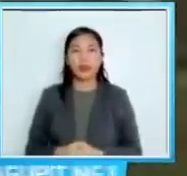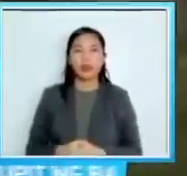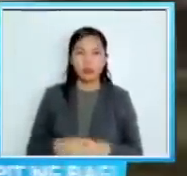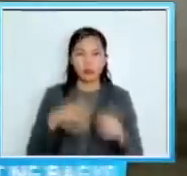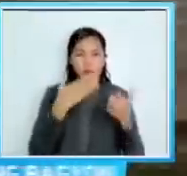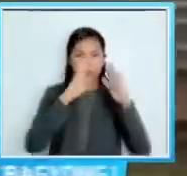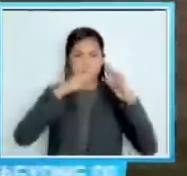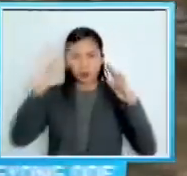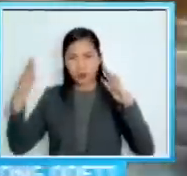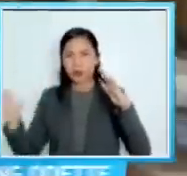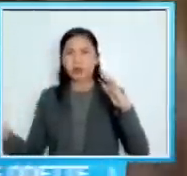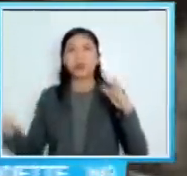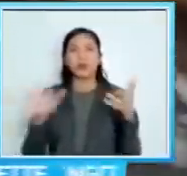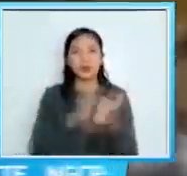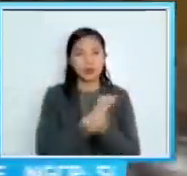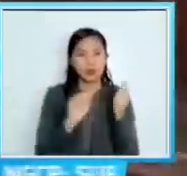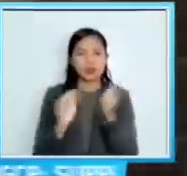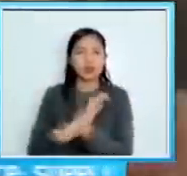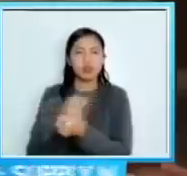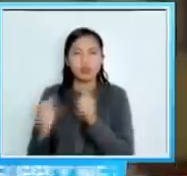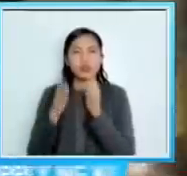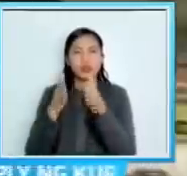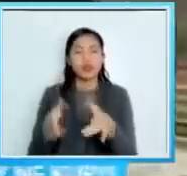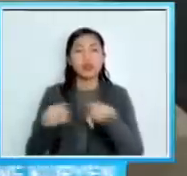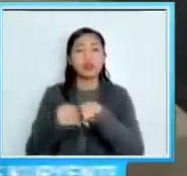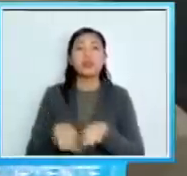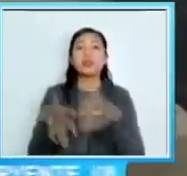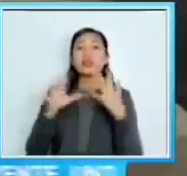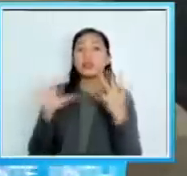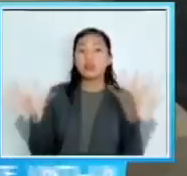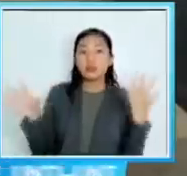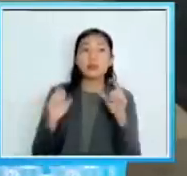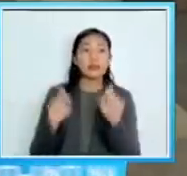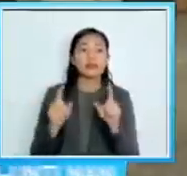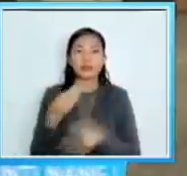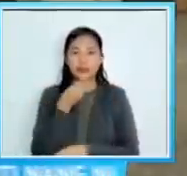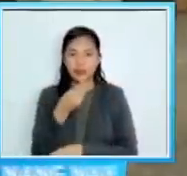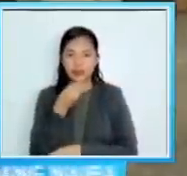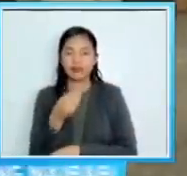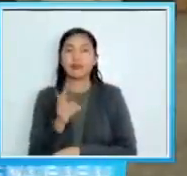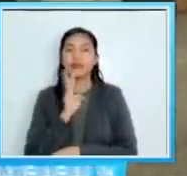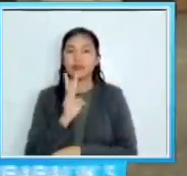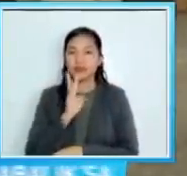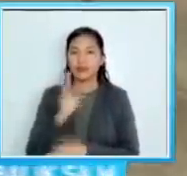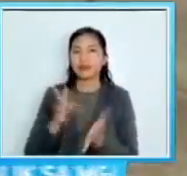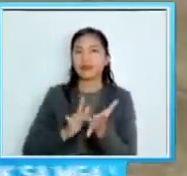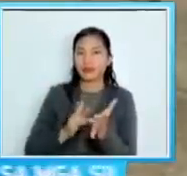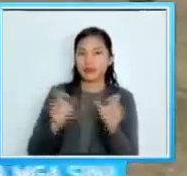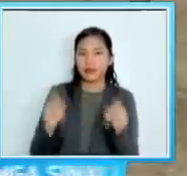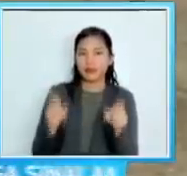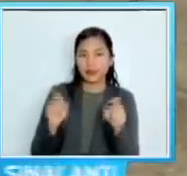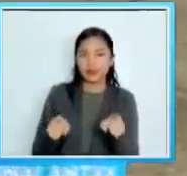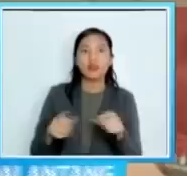debris na humarang sa kalsada. Mahaba rin ang pila sa mga nagbebenta ng pagkain at tubig, pharmacy, hardware at gasolinahan